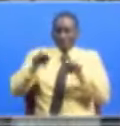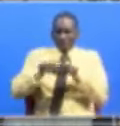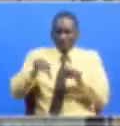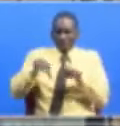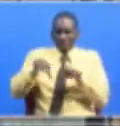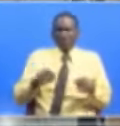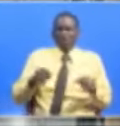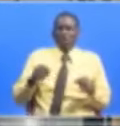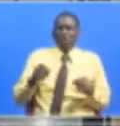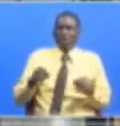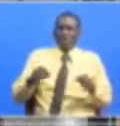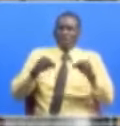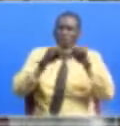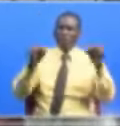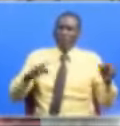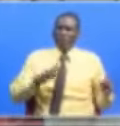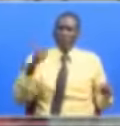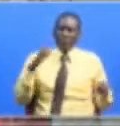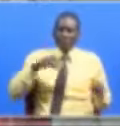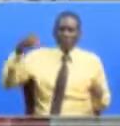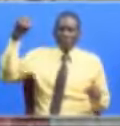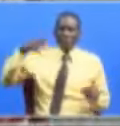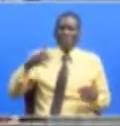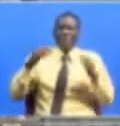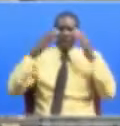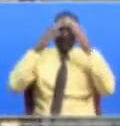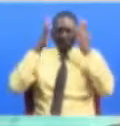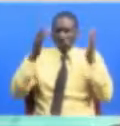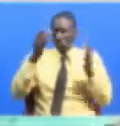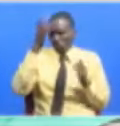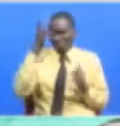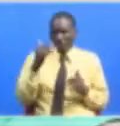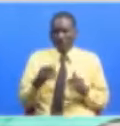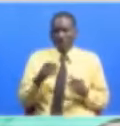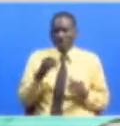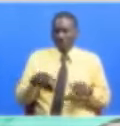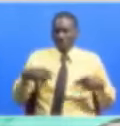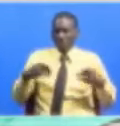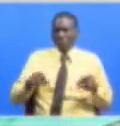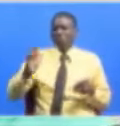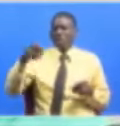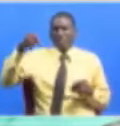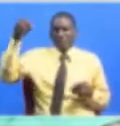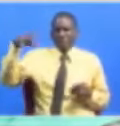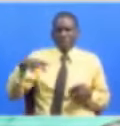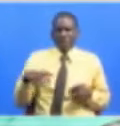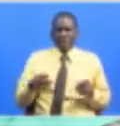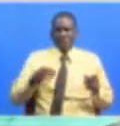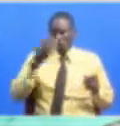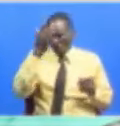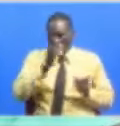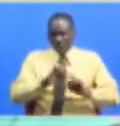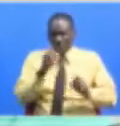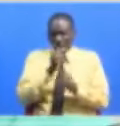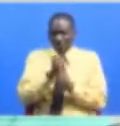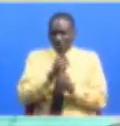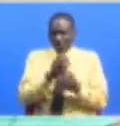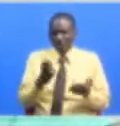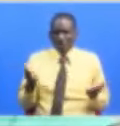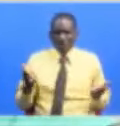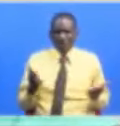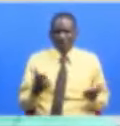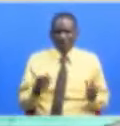hiyo waya ni high voltage. Sijui kwa nini kama ni watu wa Kenya Power hawakufanya ile kitu tunasamanga